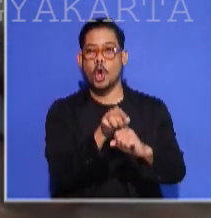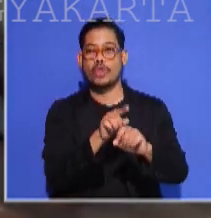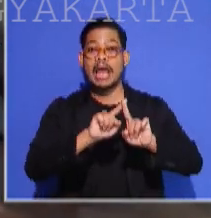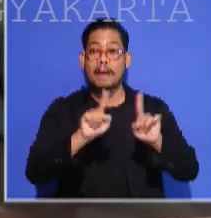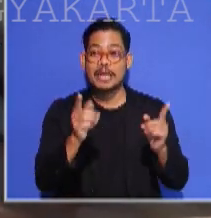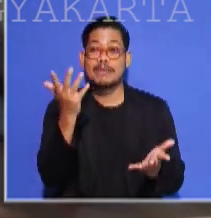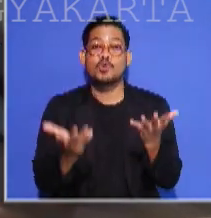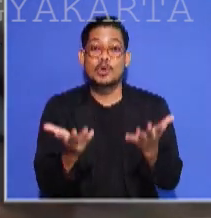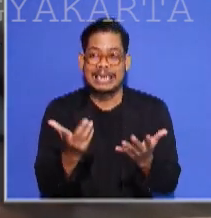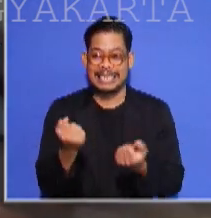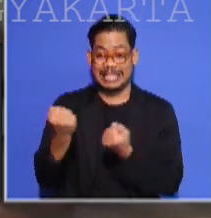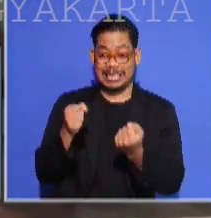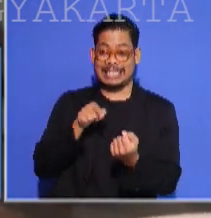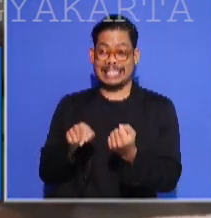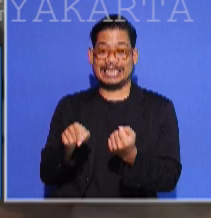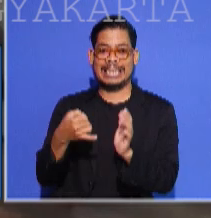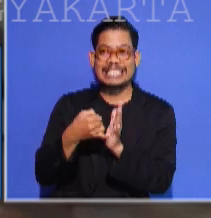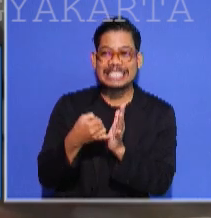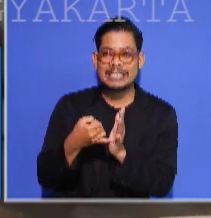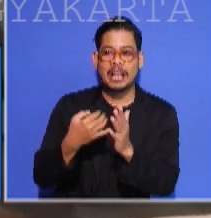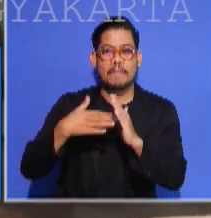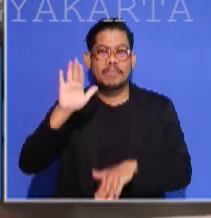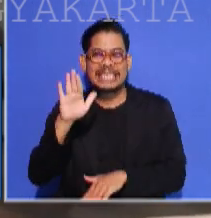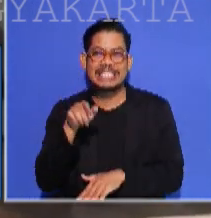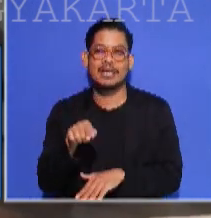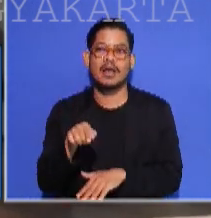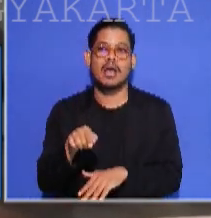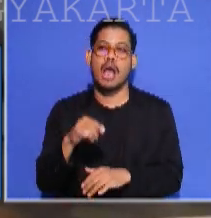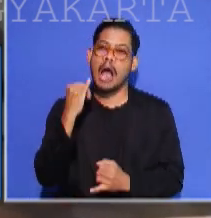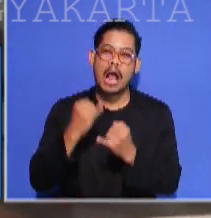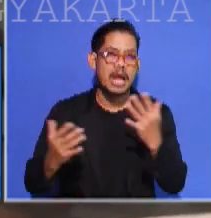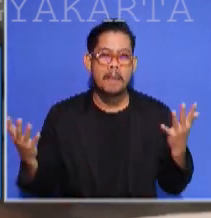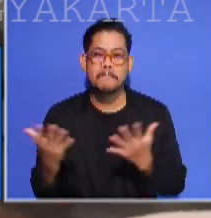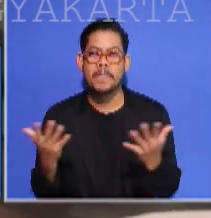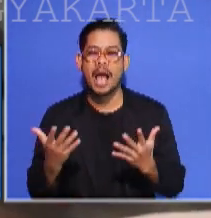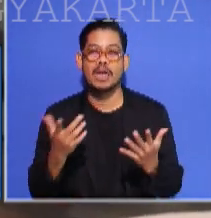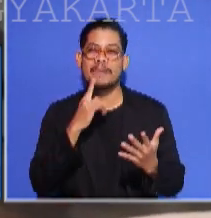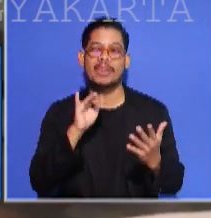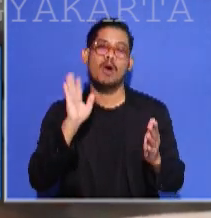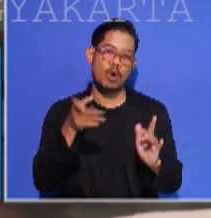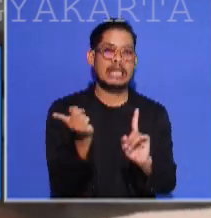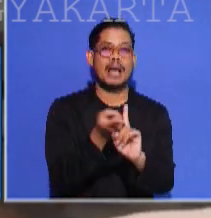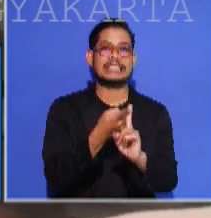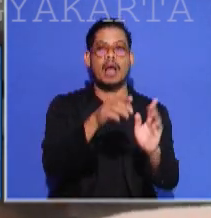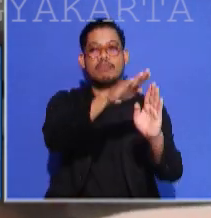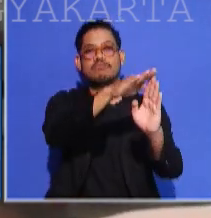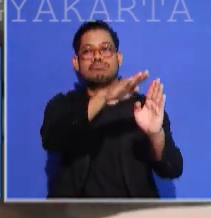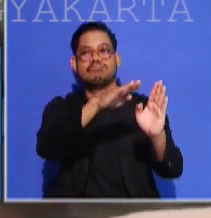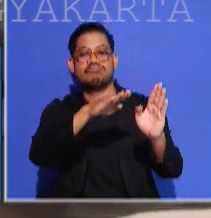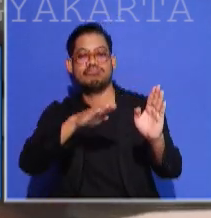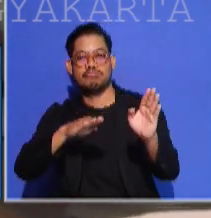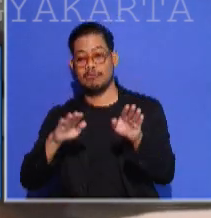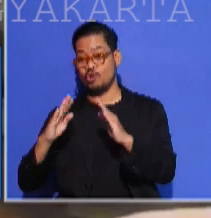mungkin kelebihan muatan sehingga kendaraan mundur kemudian jatuh menimpa